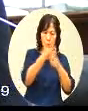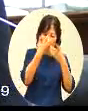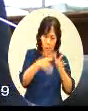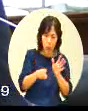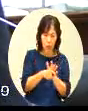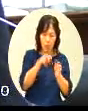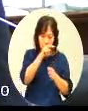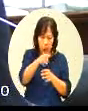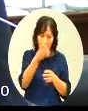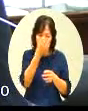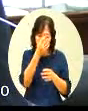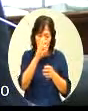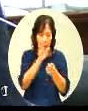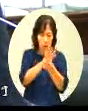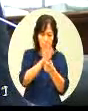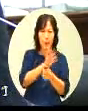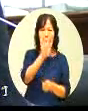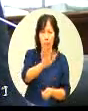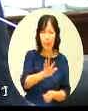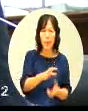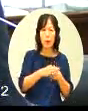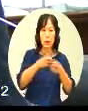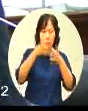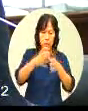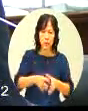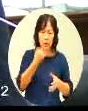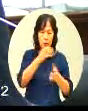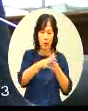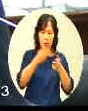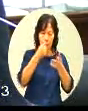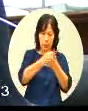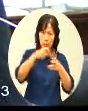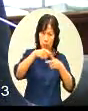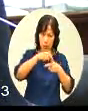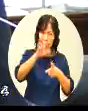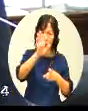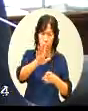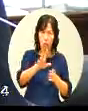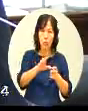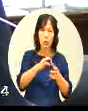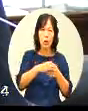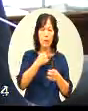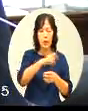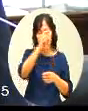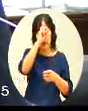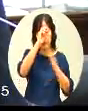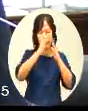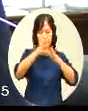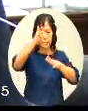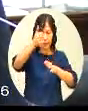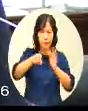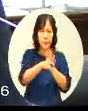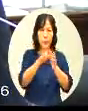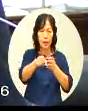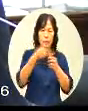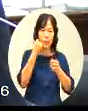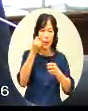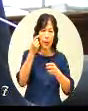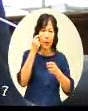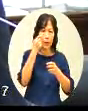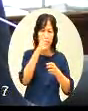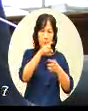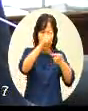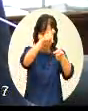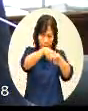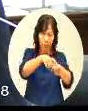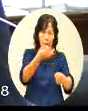果。所以我们觉得在成立这个常态性志工的时候，我们希望市长能够把这样的一个眼光能够把这